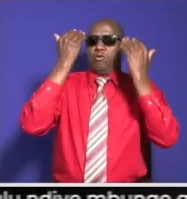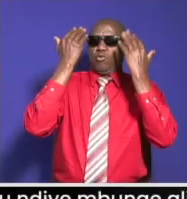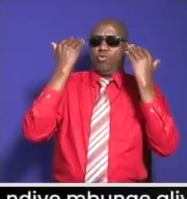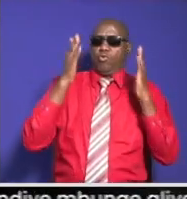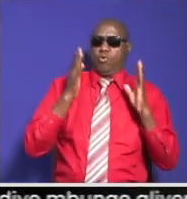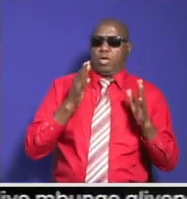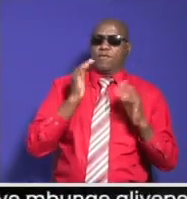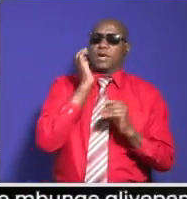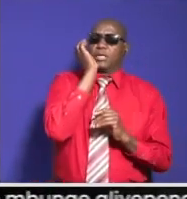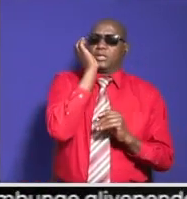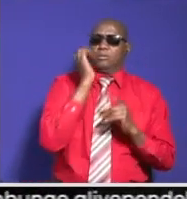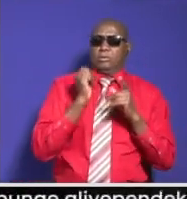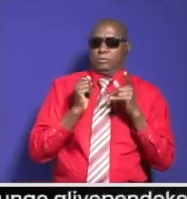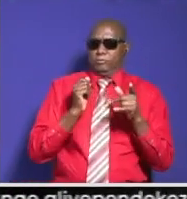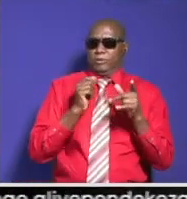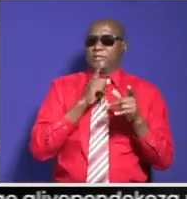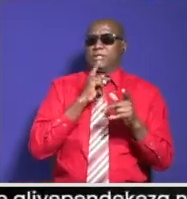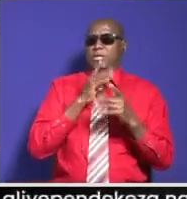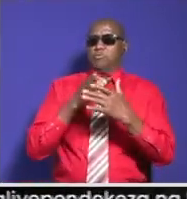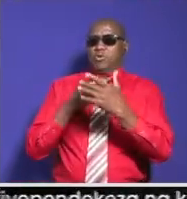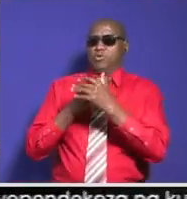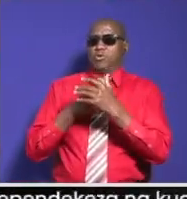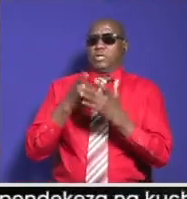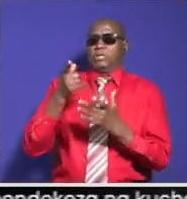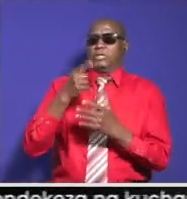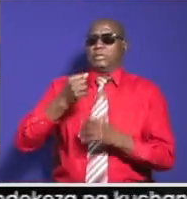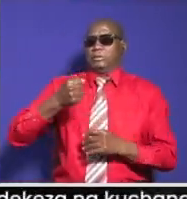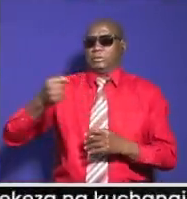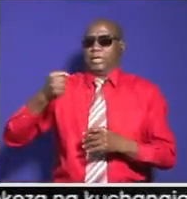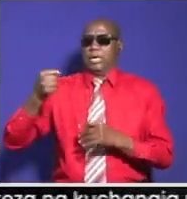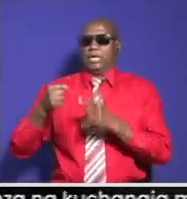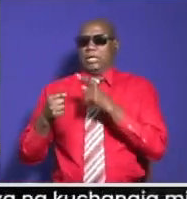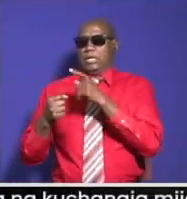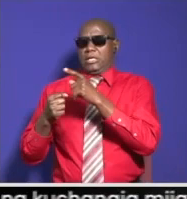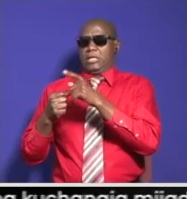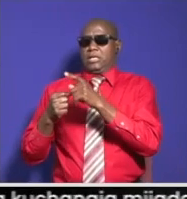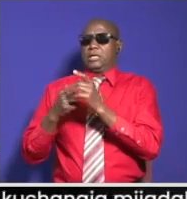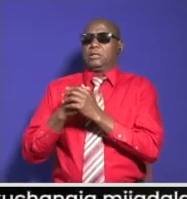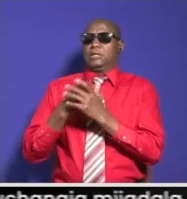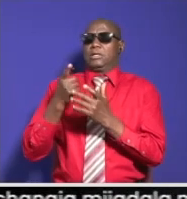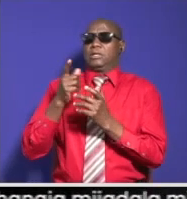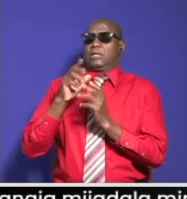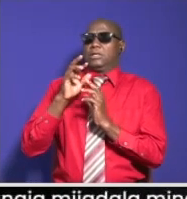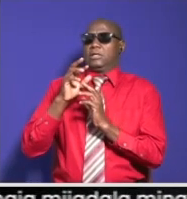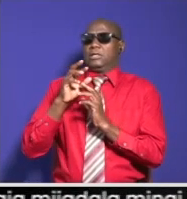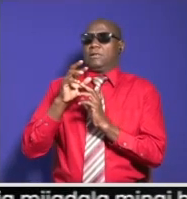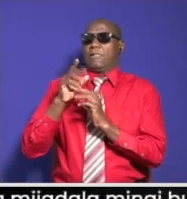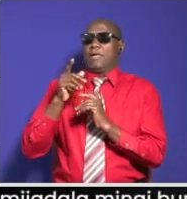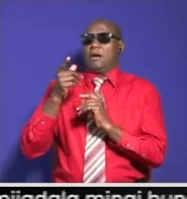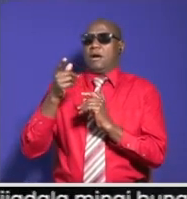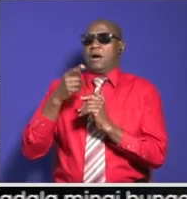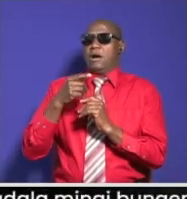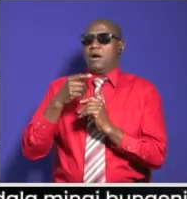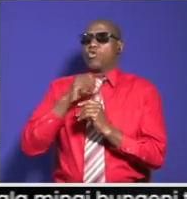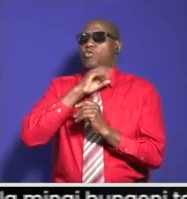Wycliffe Makasembo alipinga akisema upande wa mashtaka umeshindwa kuwafungulia mashtaka wateja wake. Hata hivyo, katika uamuzi